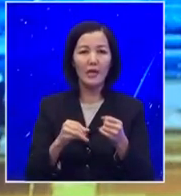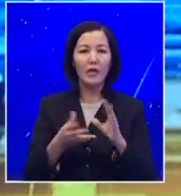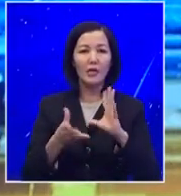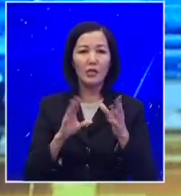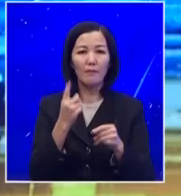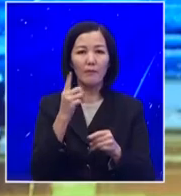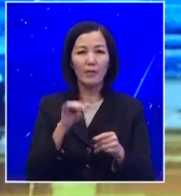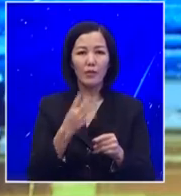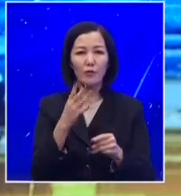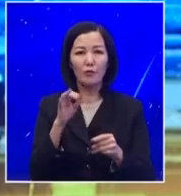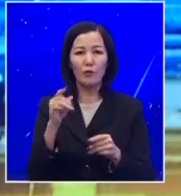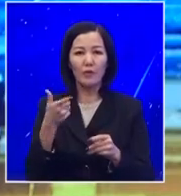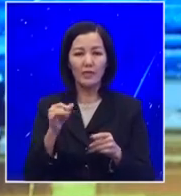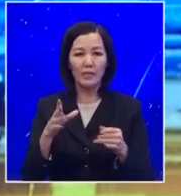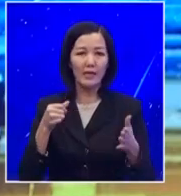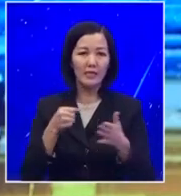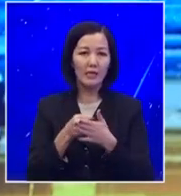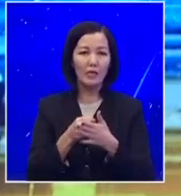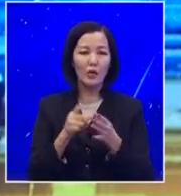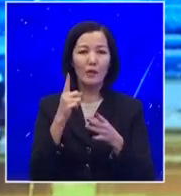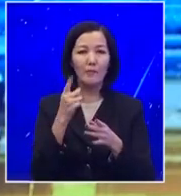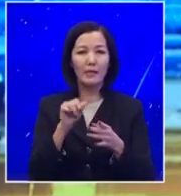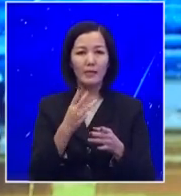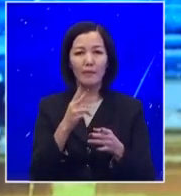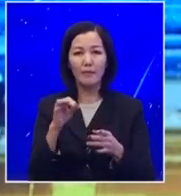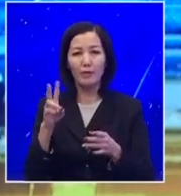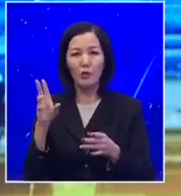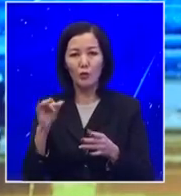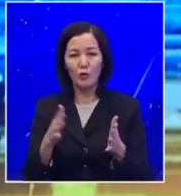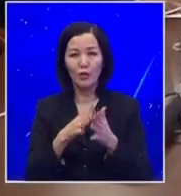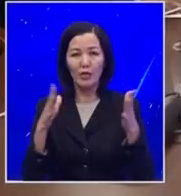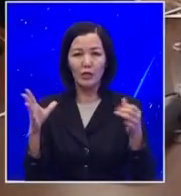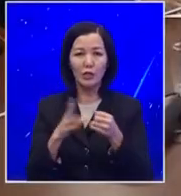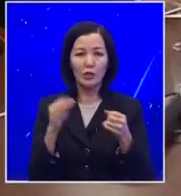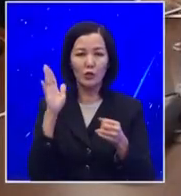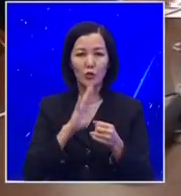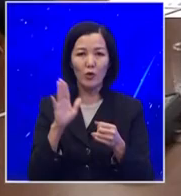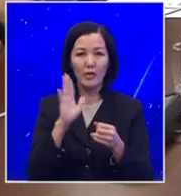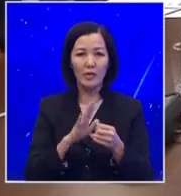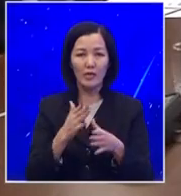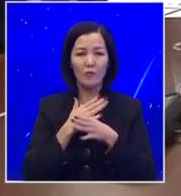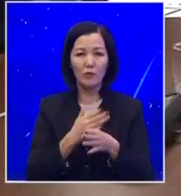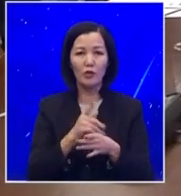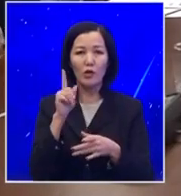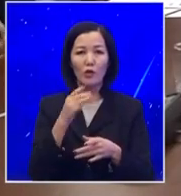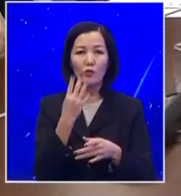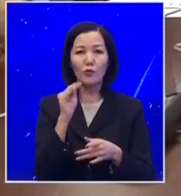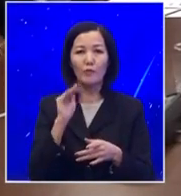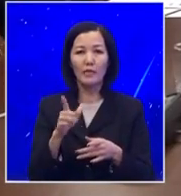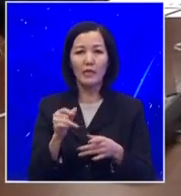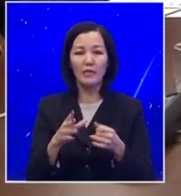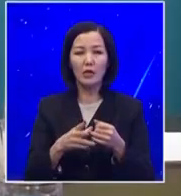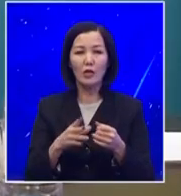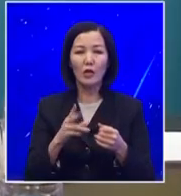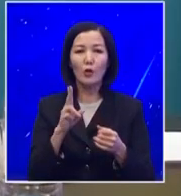алаңы 1,4 миллион гектарға жеткен. Оның 1,1 миллионнан астамы жер бетімен суару тәсілі арқылы болса, тағы 104 мың гектары